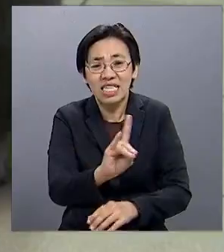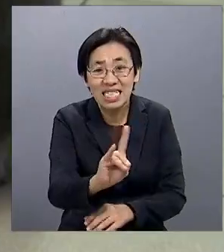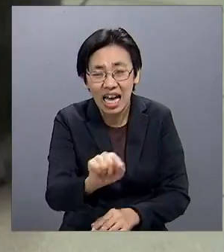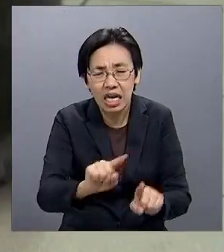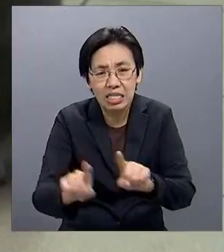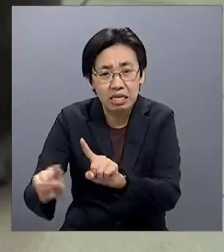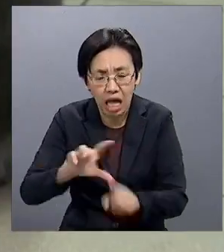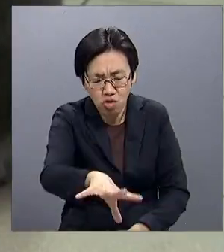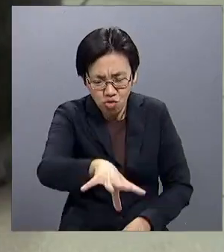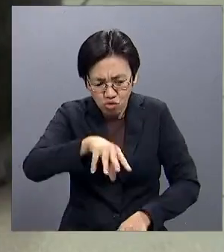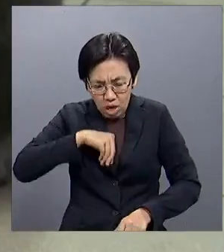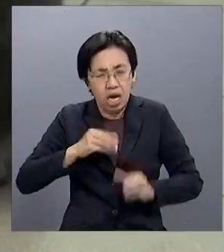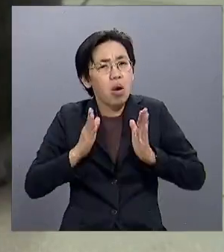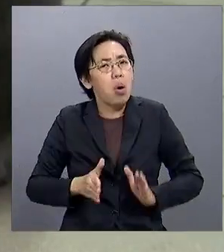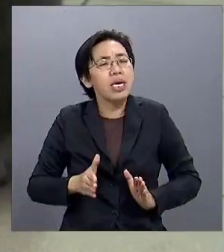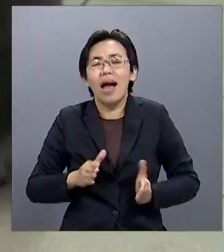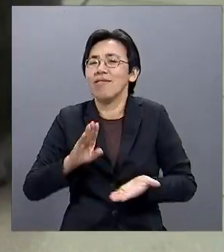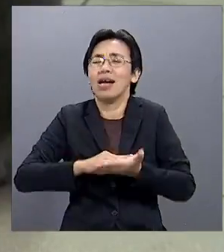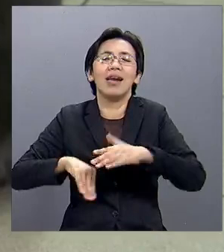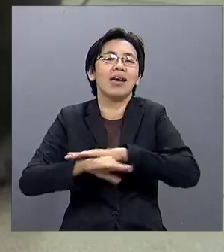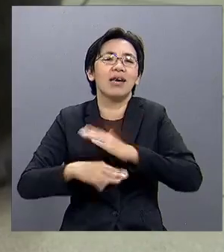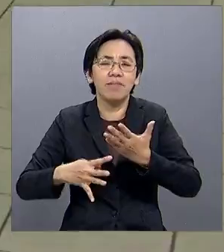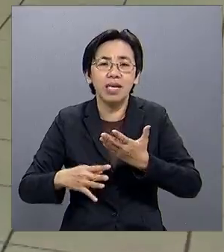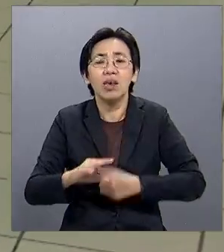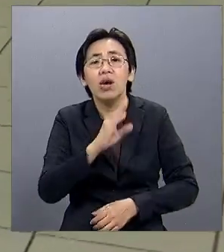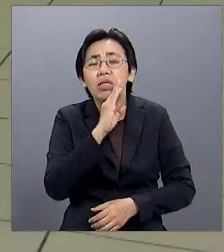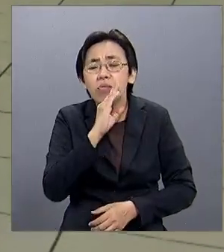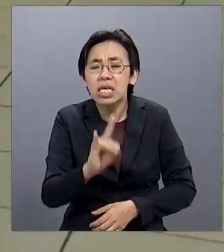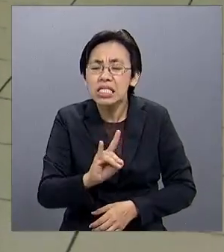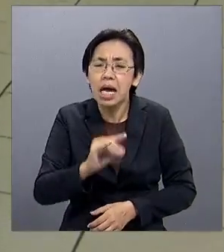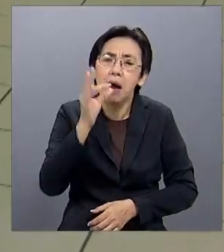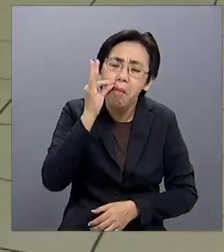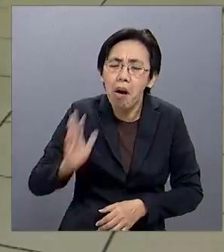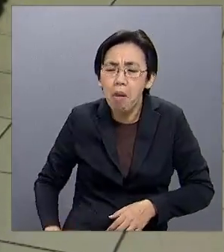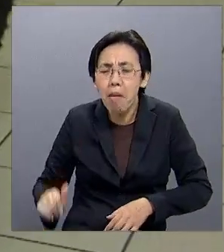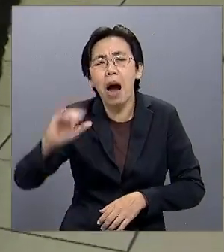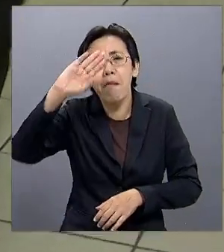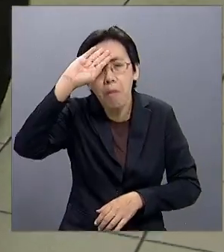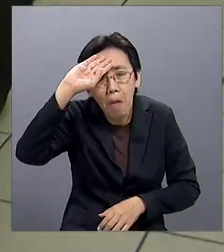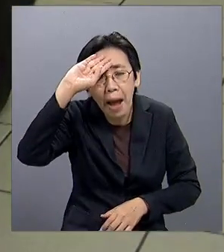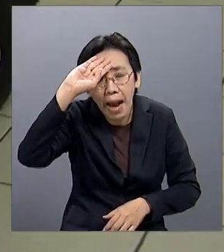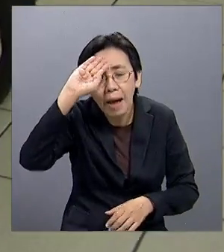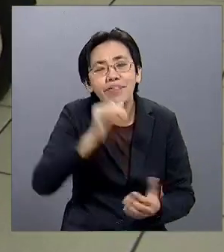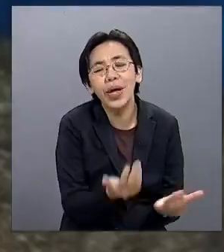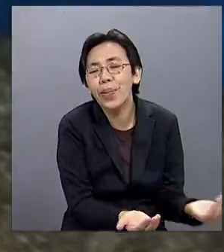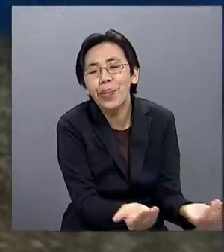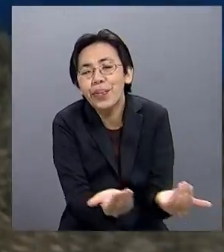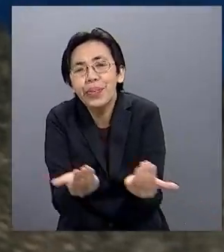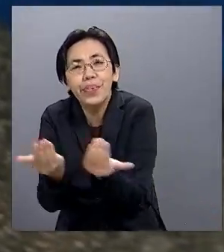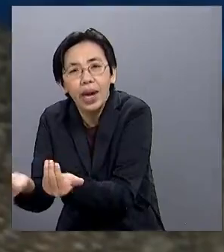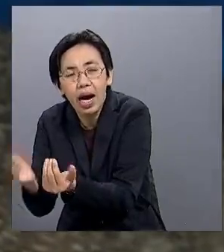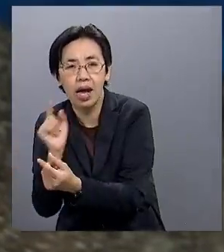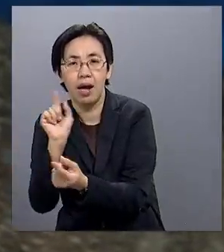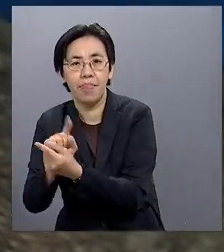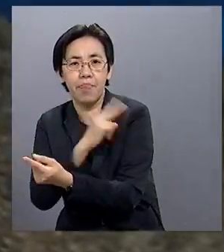นได้แล้วก็ถ้ามันป่วยก็พาไปพบสัตวแพทย์ส่วนถ้าในบ้านมีสมา